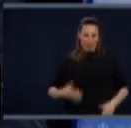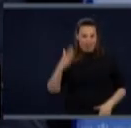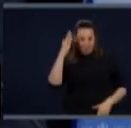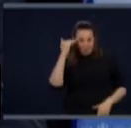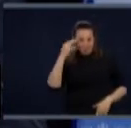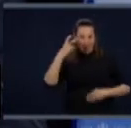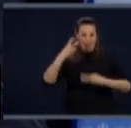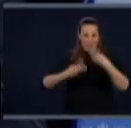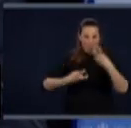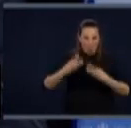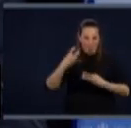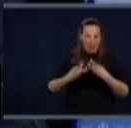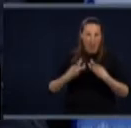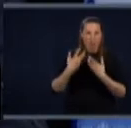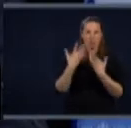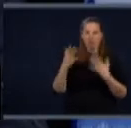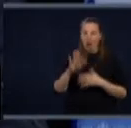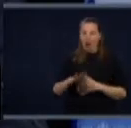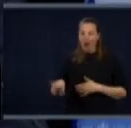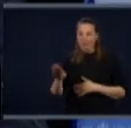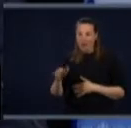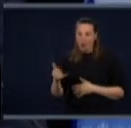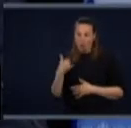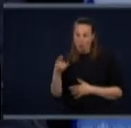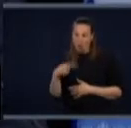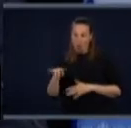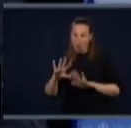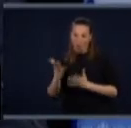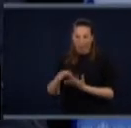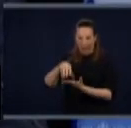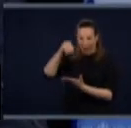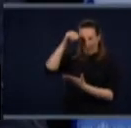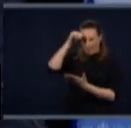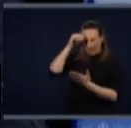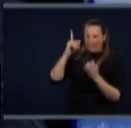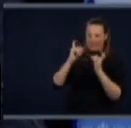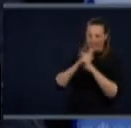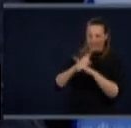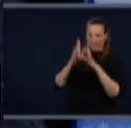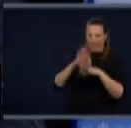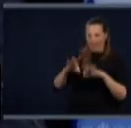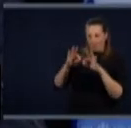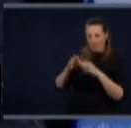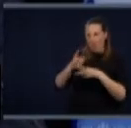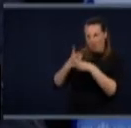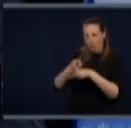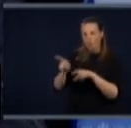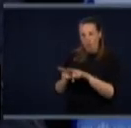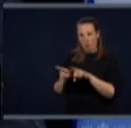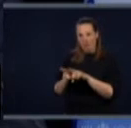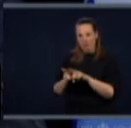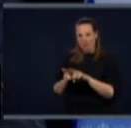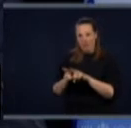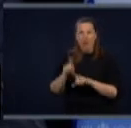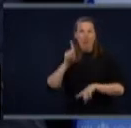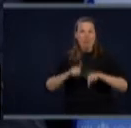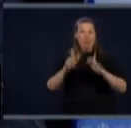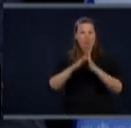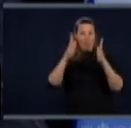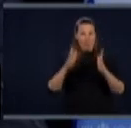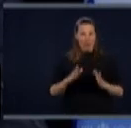leur condition d'apprentissage éventuellement, leurs problématiques de santé mentale, la violence qui peut se vivre à l'intérieur des maisons et qu'on ne voit